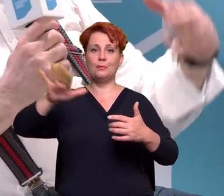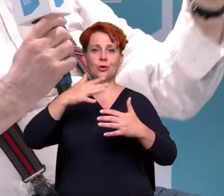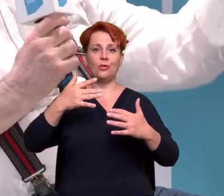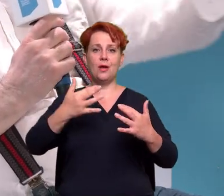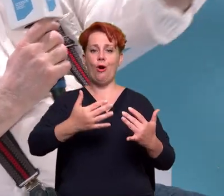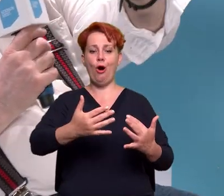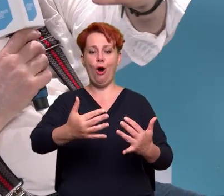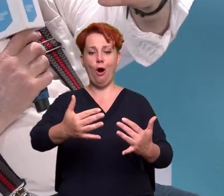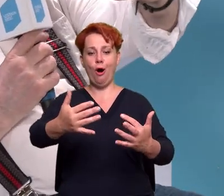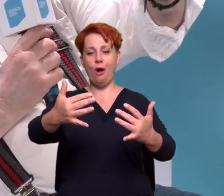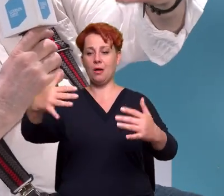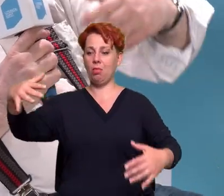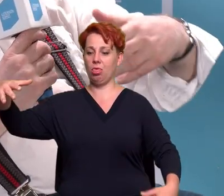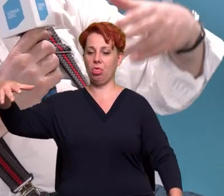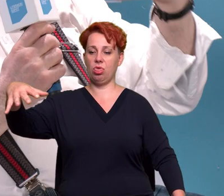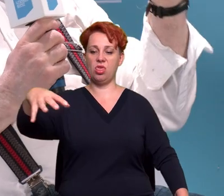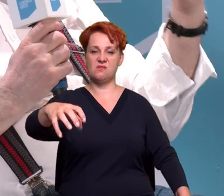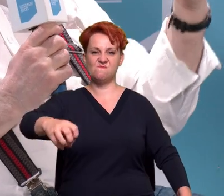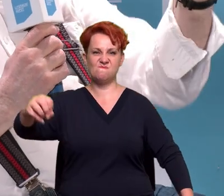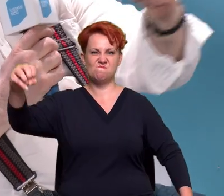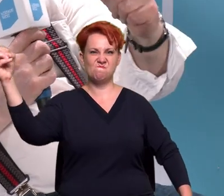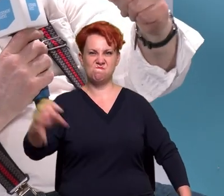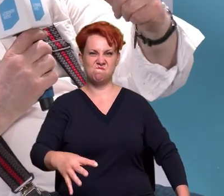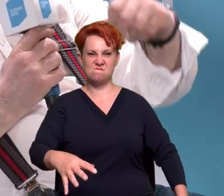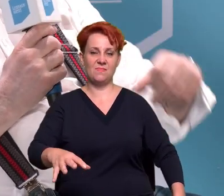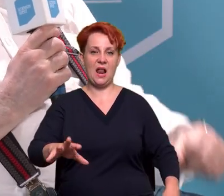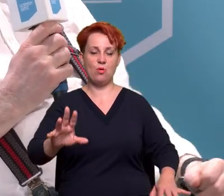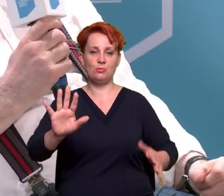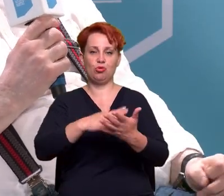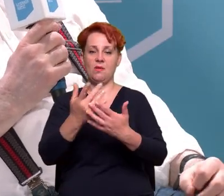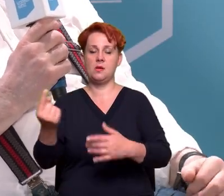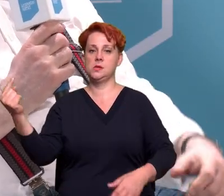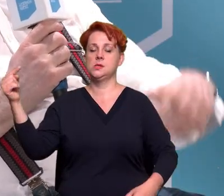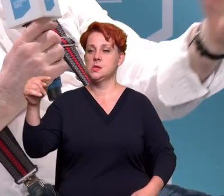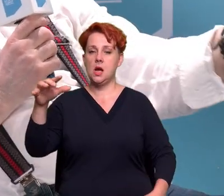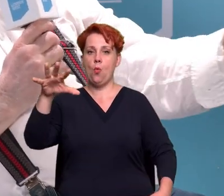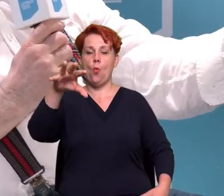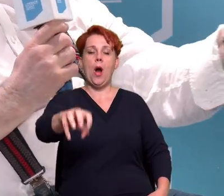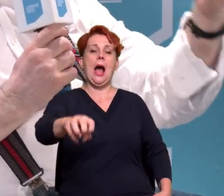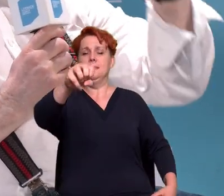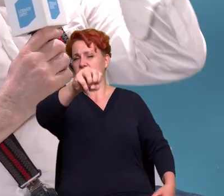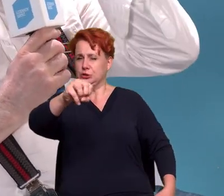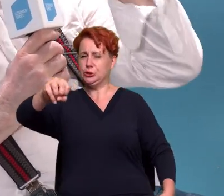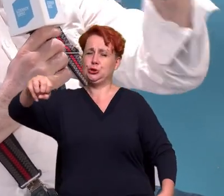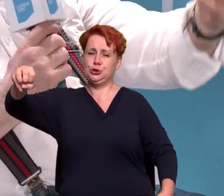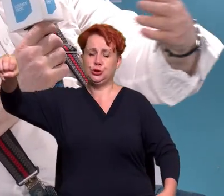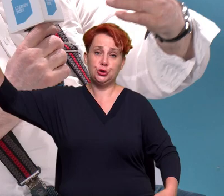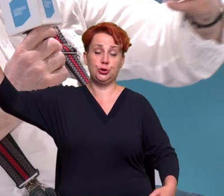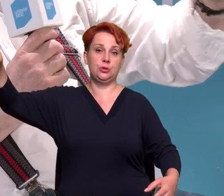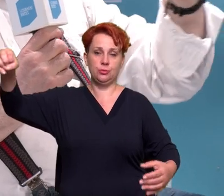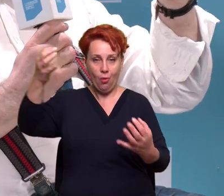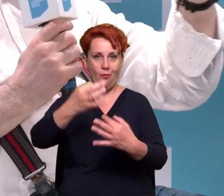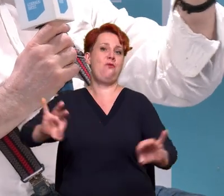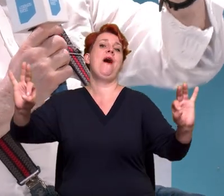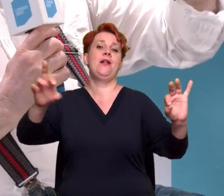który wchodzi akurat do mieszkania. Wtedy łapiemy coś. i wynosimy je, zbawiając się.